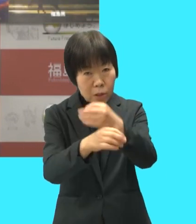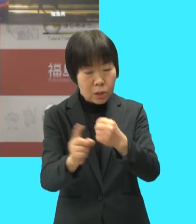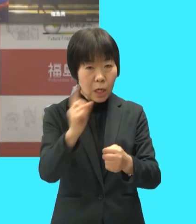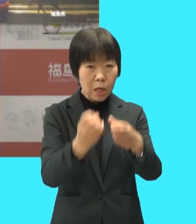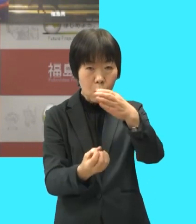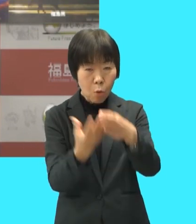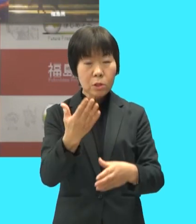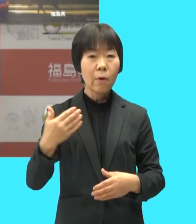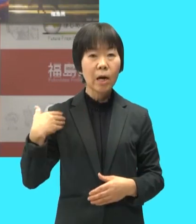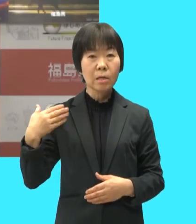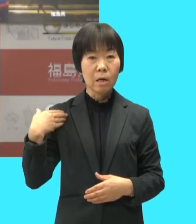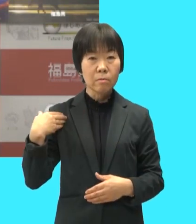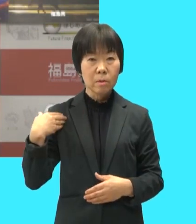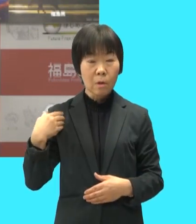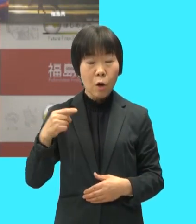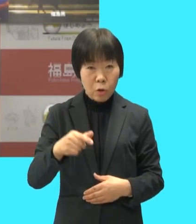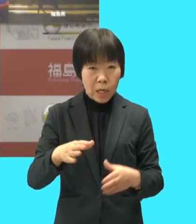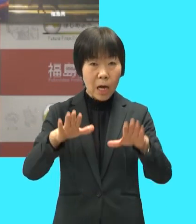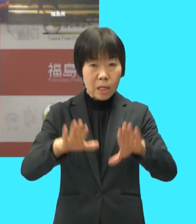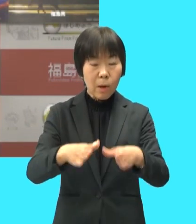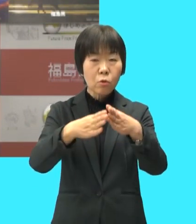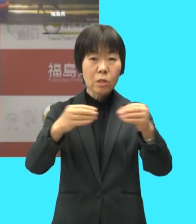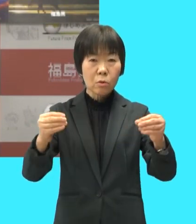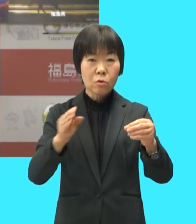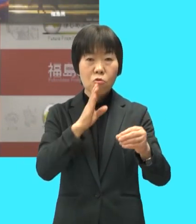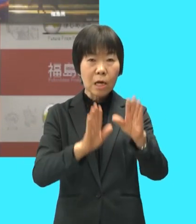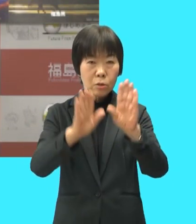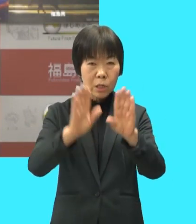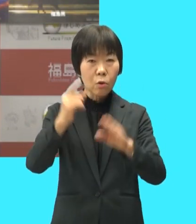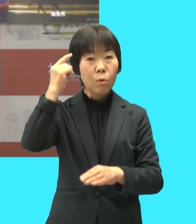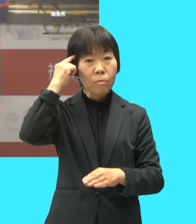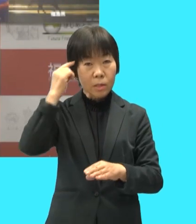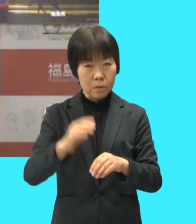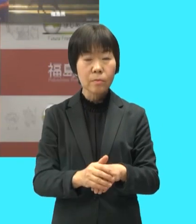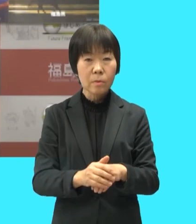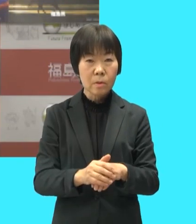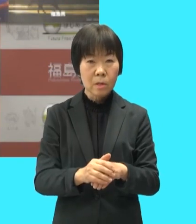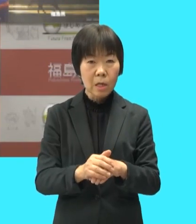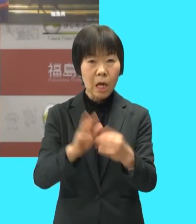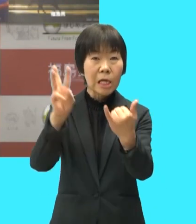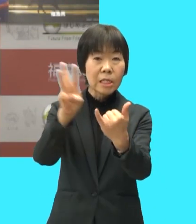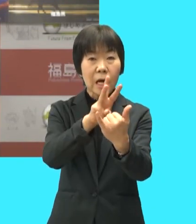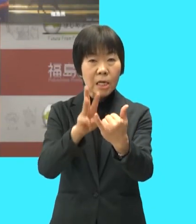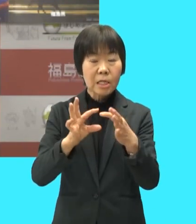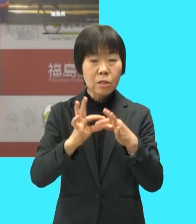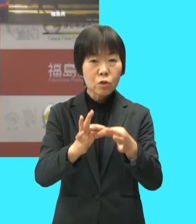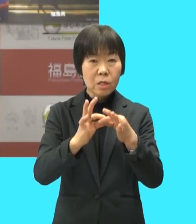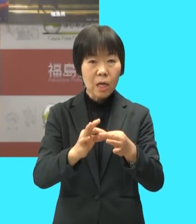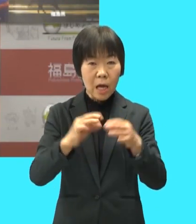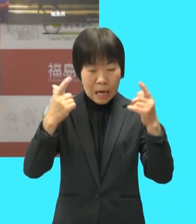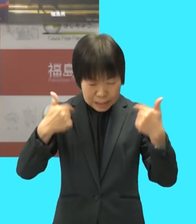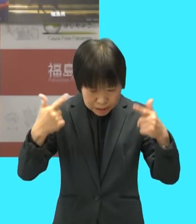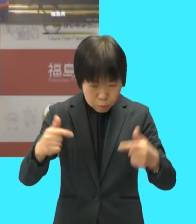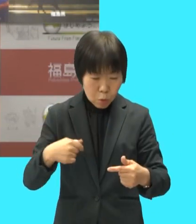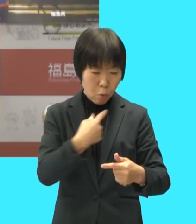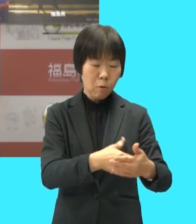、それが今の日本の現実だと思います。やはり災害について常に心のどこかに